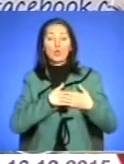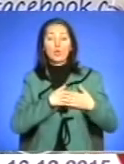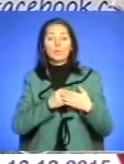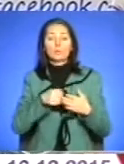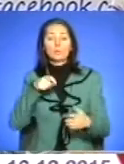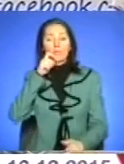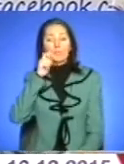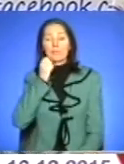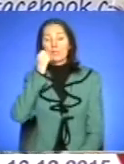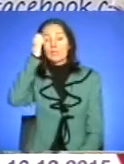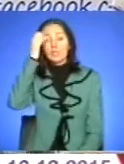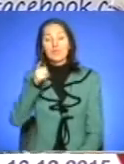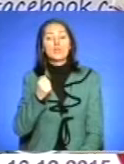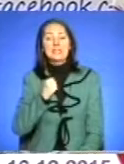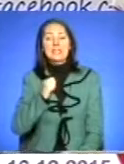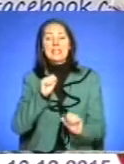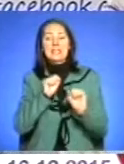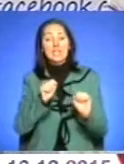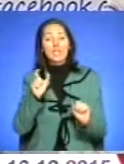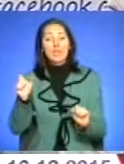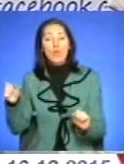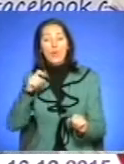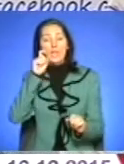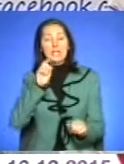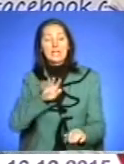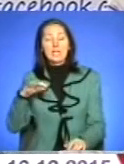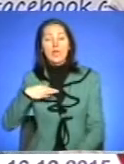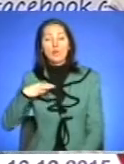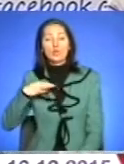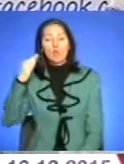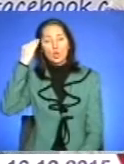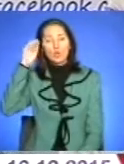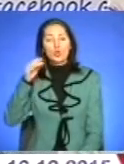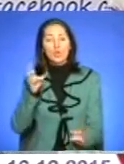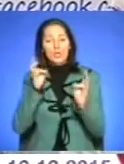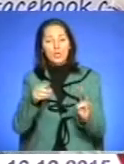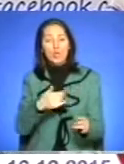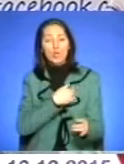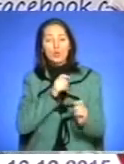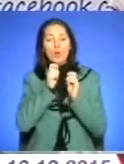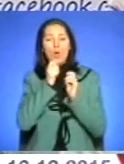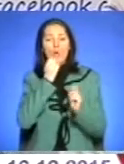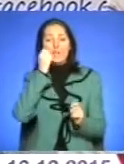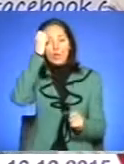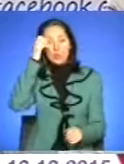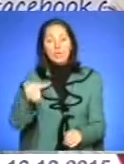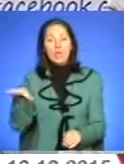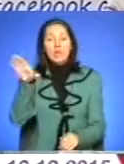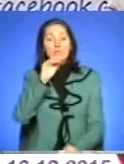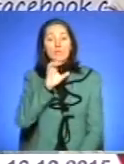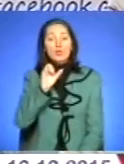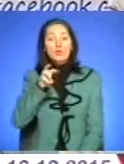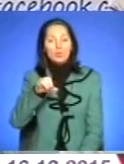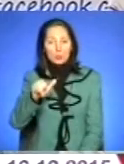її захисників і небайдужість до чужої біди. Хочу подякувати всім сумівцям, які долучилися до акції